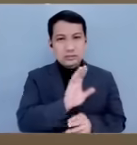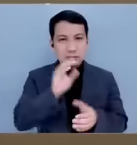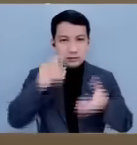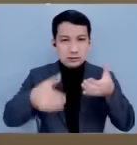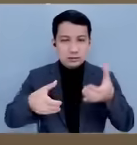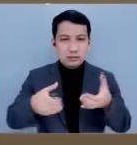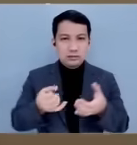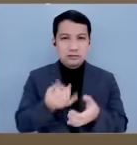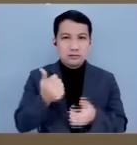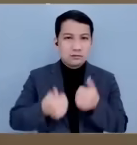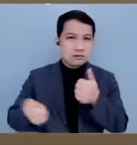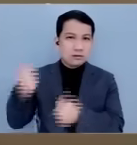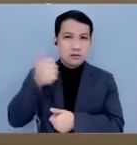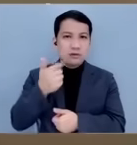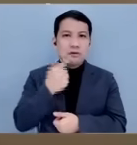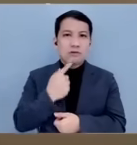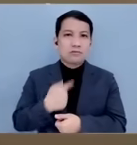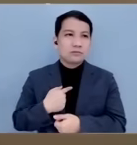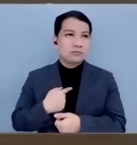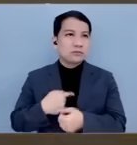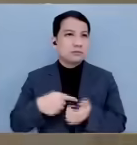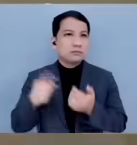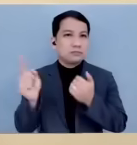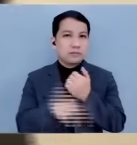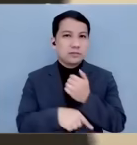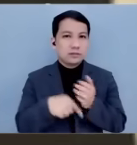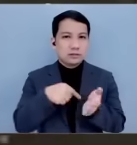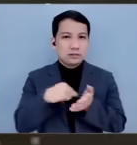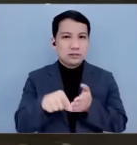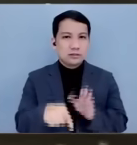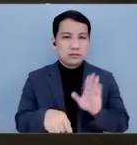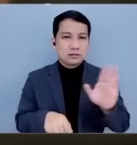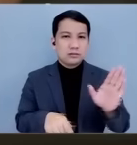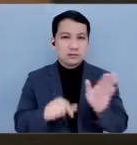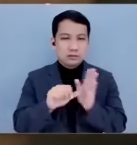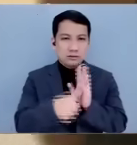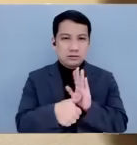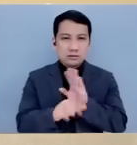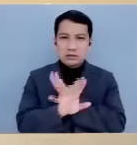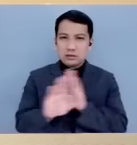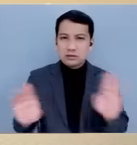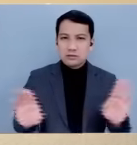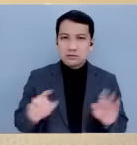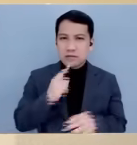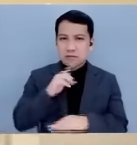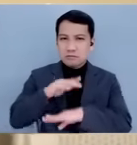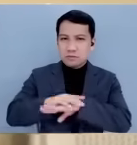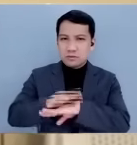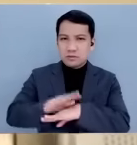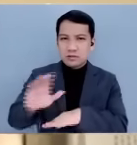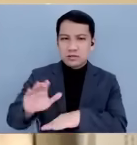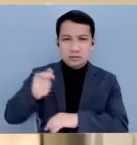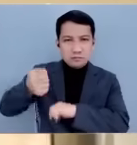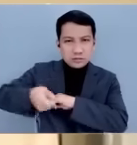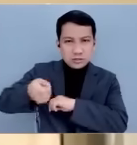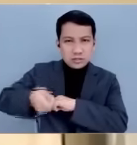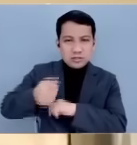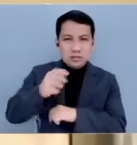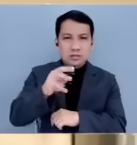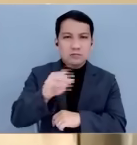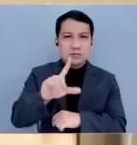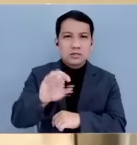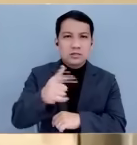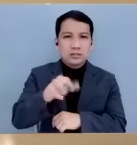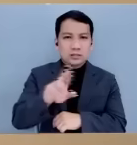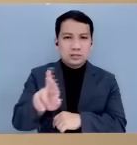pa nga raw siya dahil multa lang ang ipinataw sa kanya. Iginiit naman niyang hindi niya pinagbantaan si Judge Malagar. Binuraman niya ang mga post sa